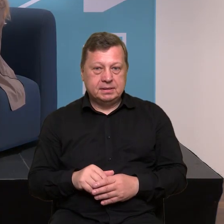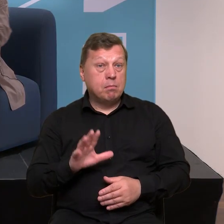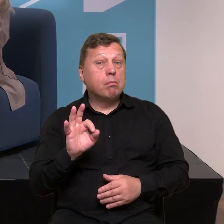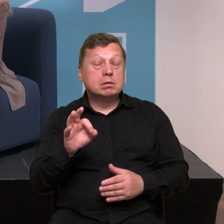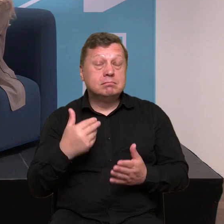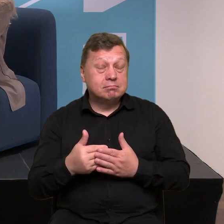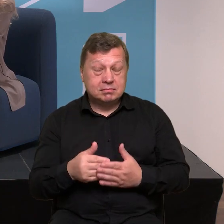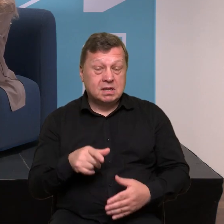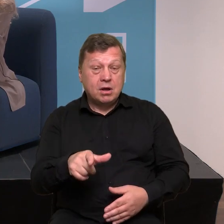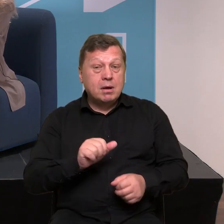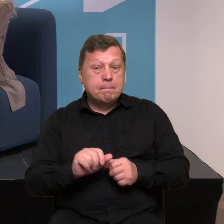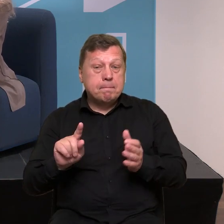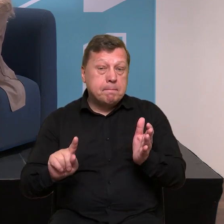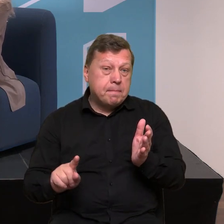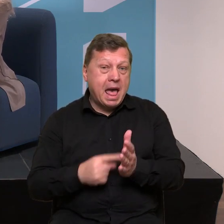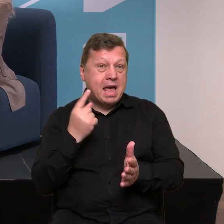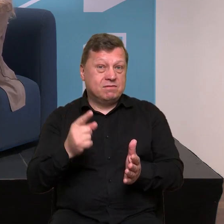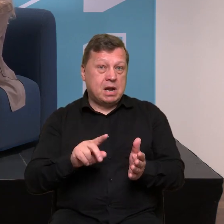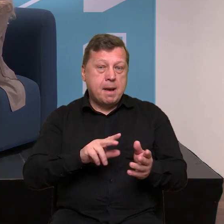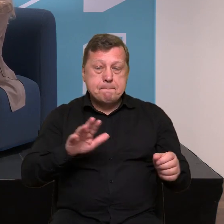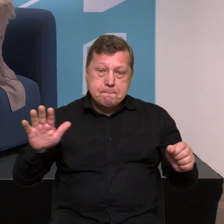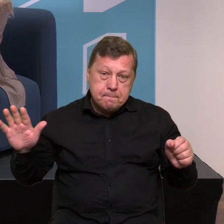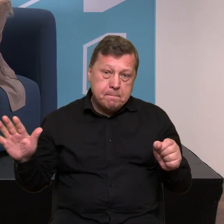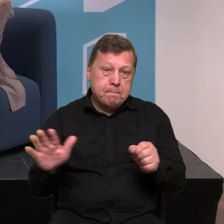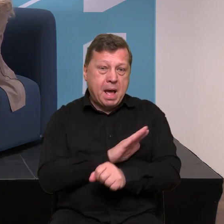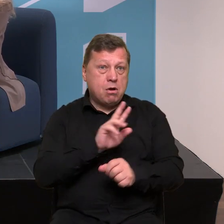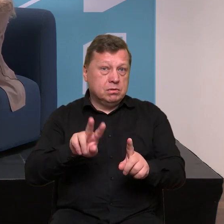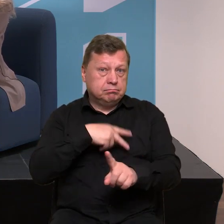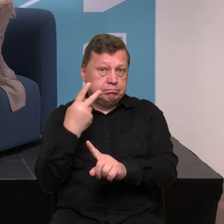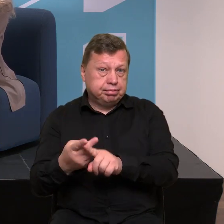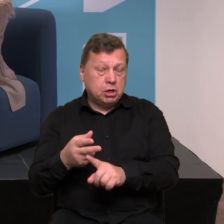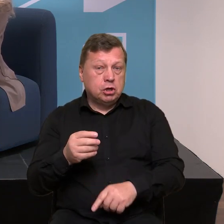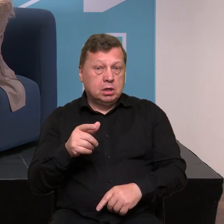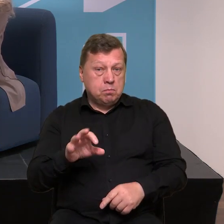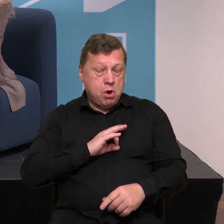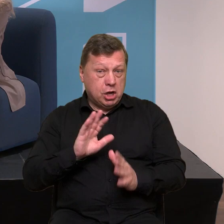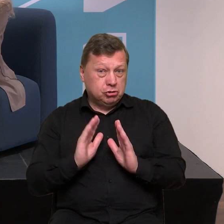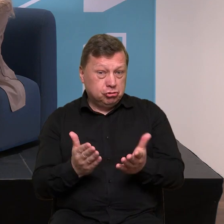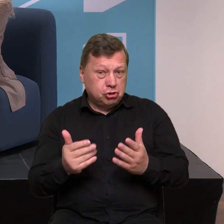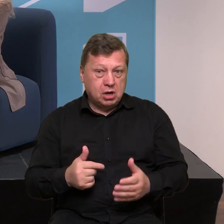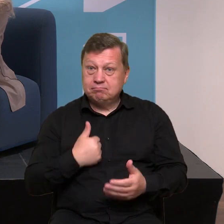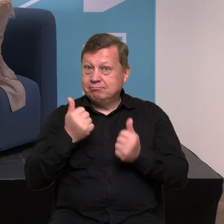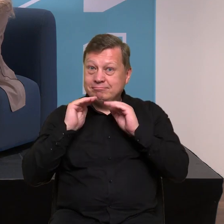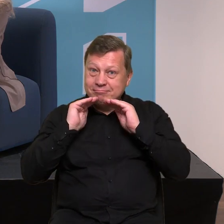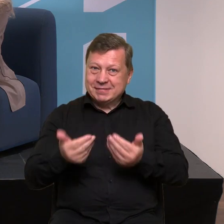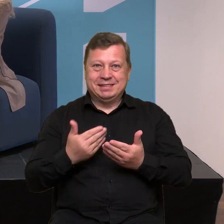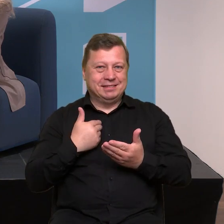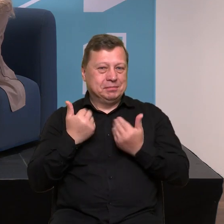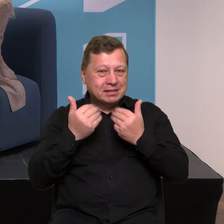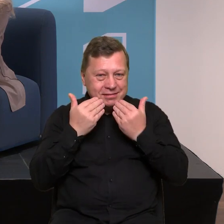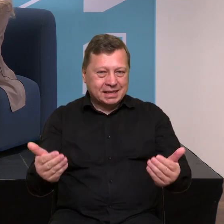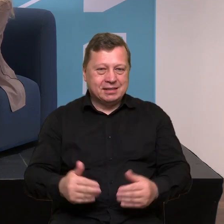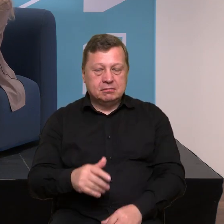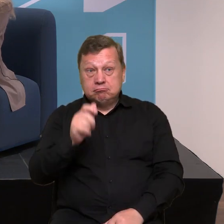pierwsze pełne tłumaczenie moich książek. Jestem wdzięczna, że coś takiego mi się wydarzyło. Jestem wdzięczna.